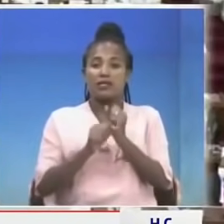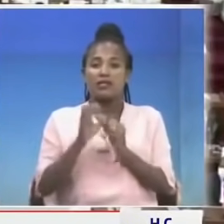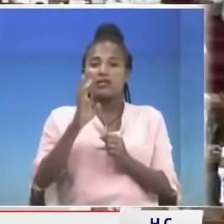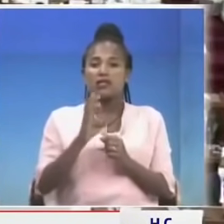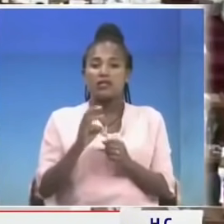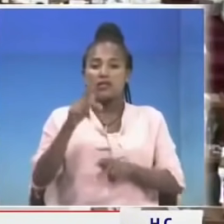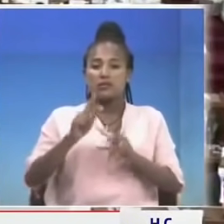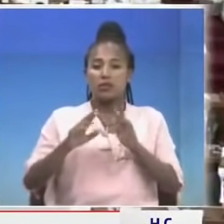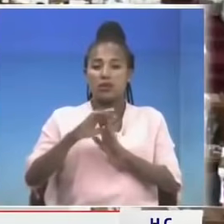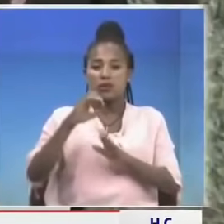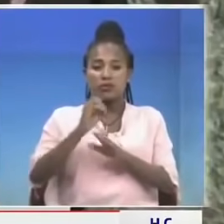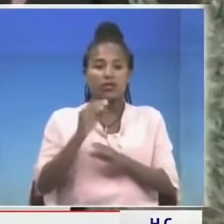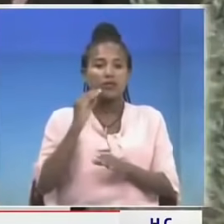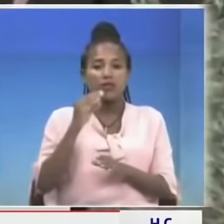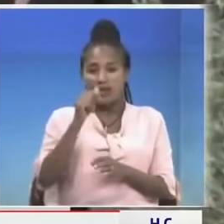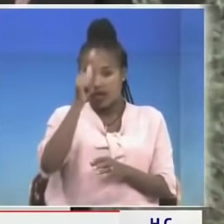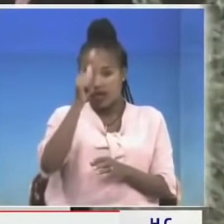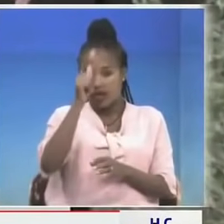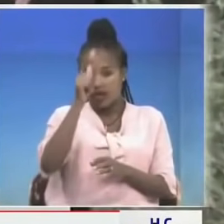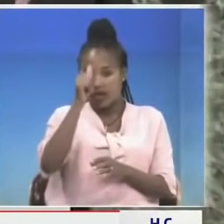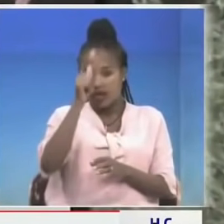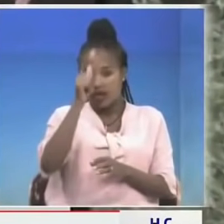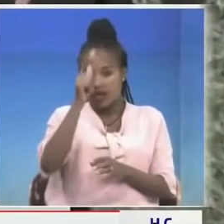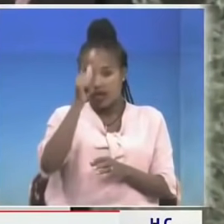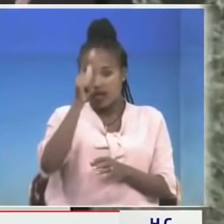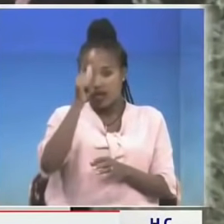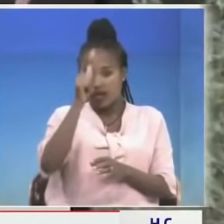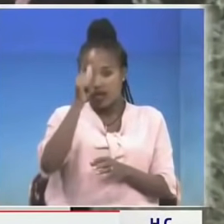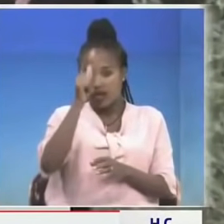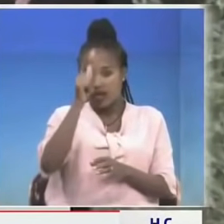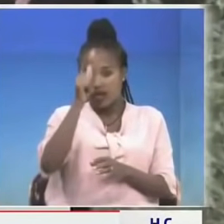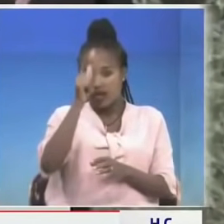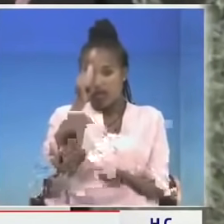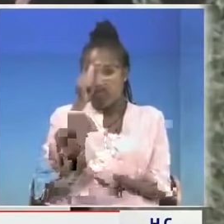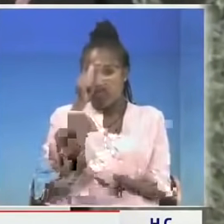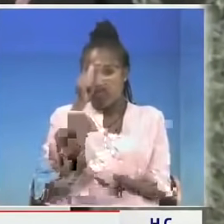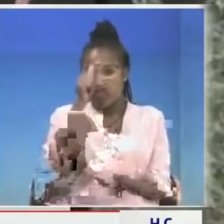ስድስተኛው የህዝብ ተወካዮች ምክር ቤት አቶ ታገሰ ጫፉን